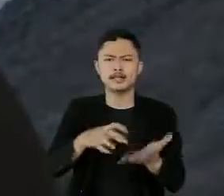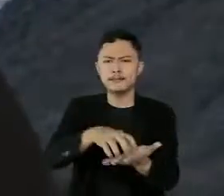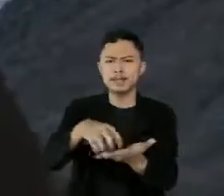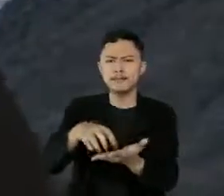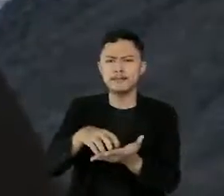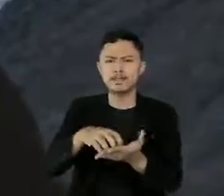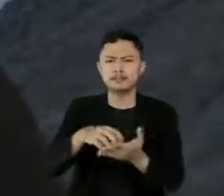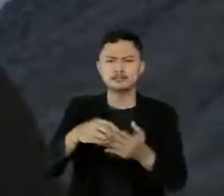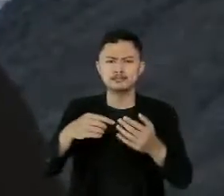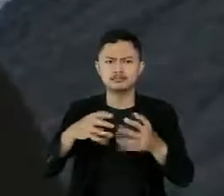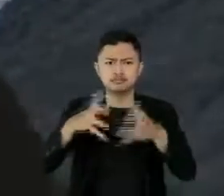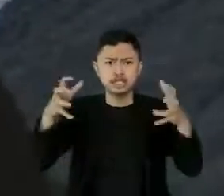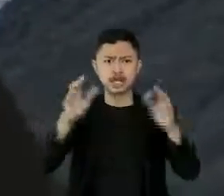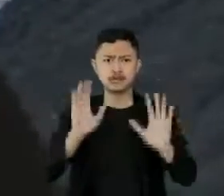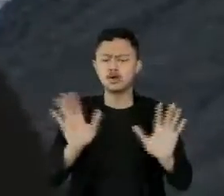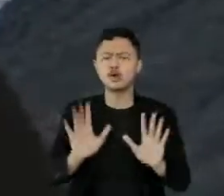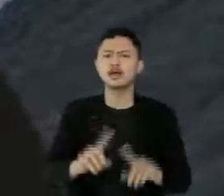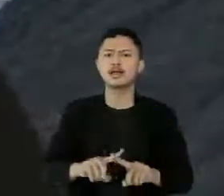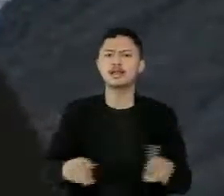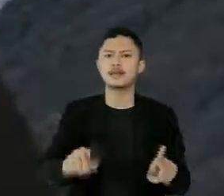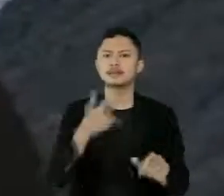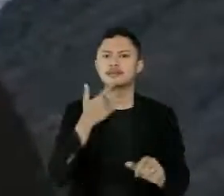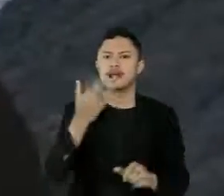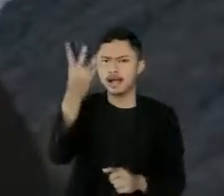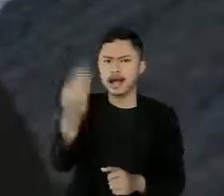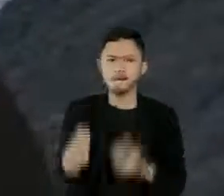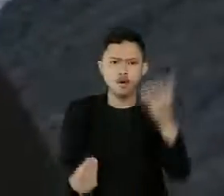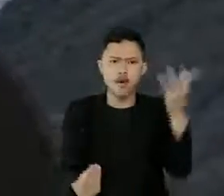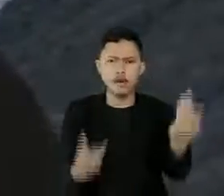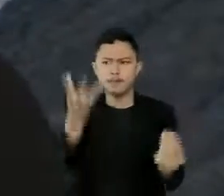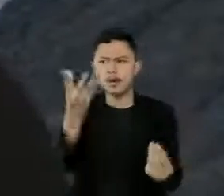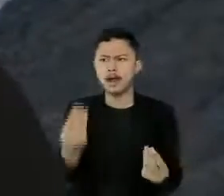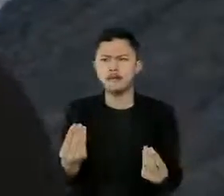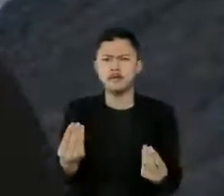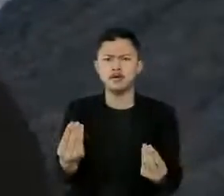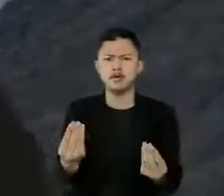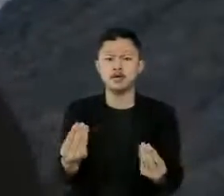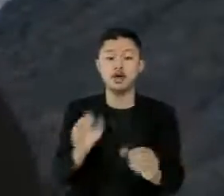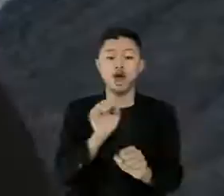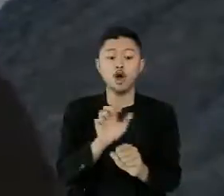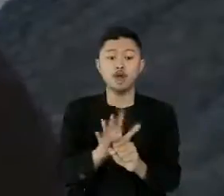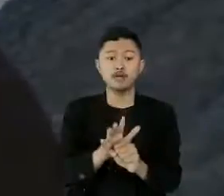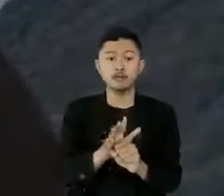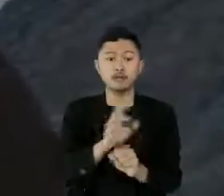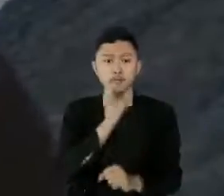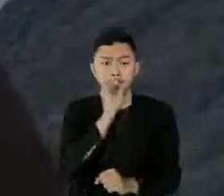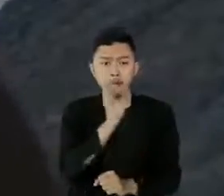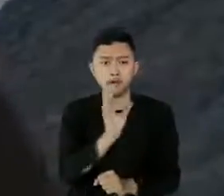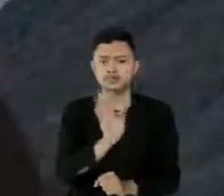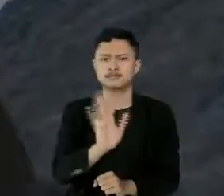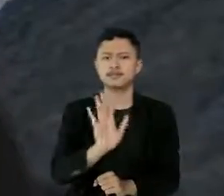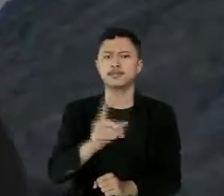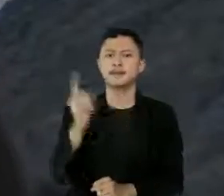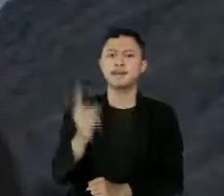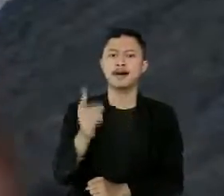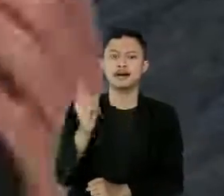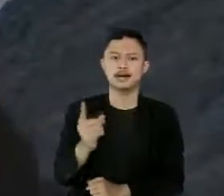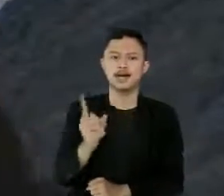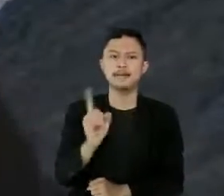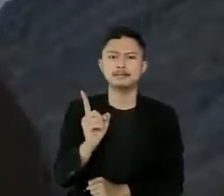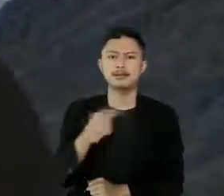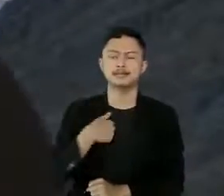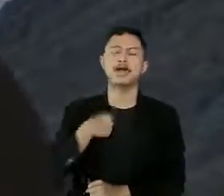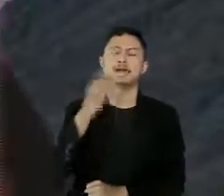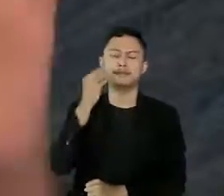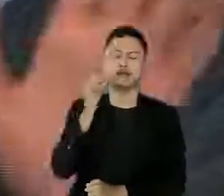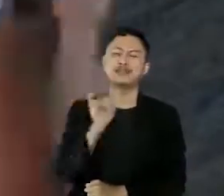dalam, sampai ke ujung-ujung desa yang mereka juga tahu bahwa pentingnya COVID itu bukan main-main, COVID itu bahaya, ya karena saya